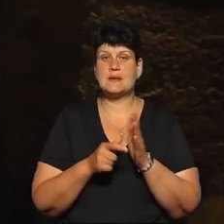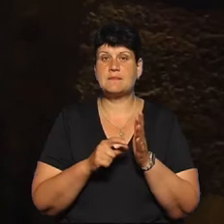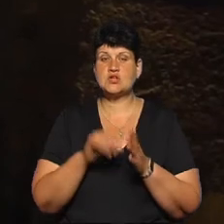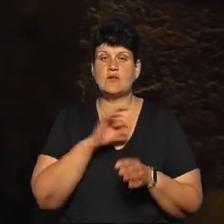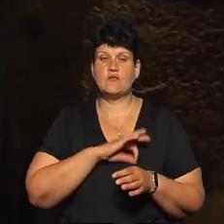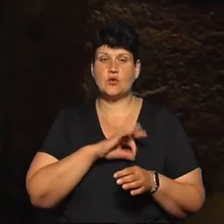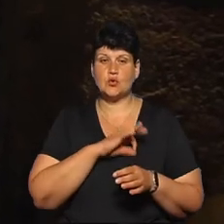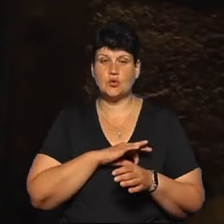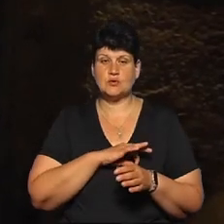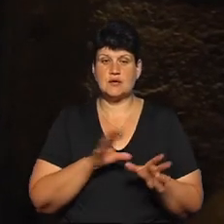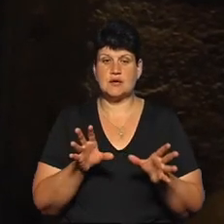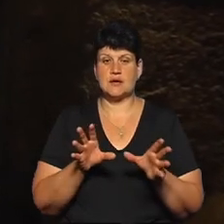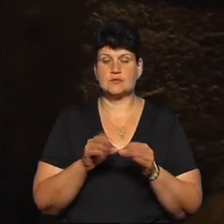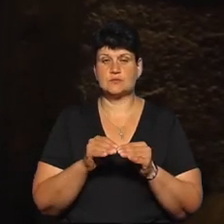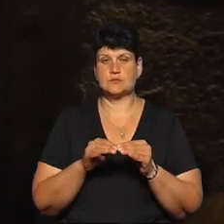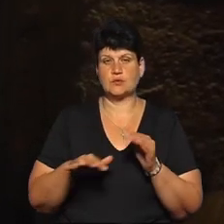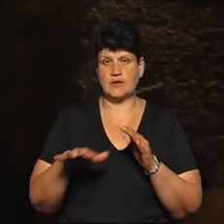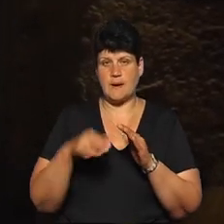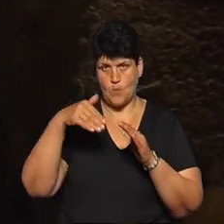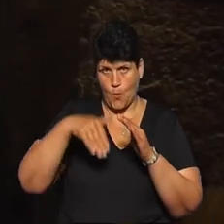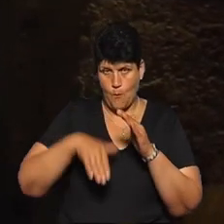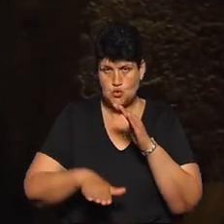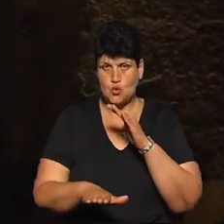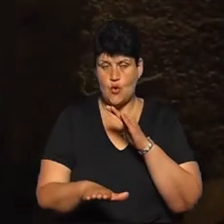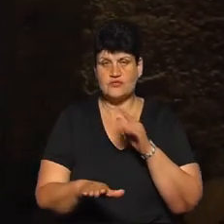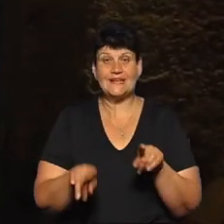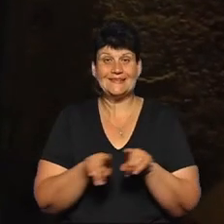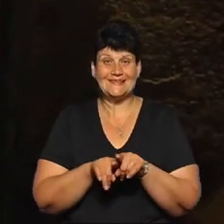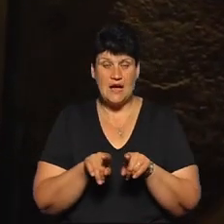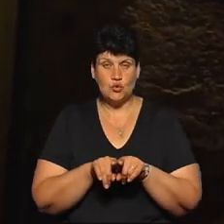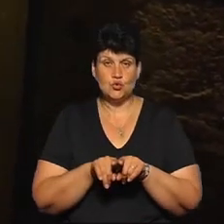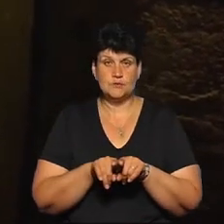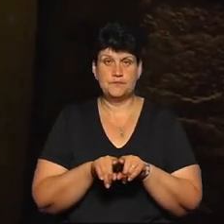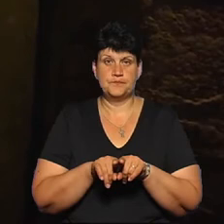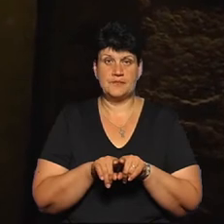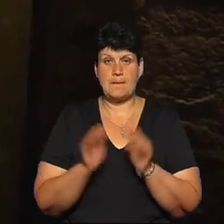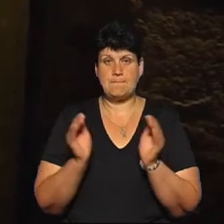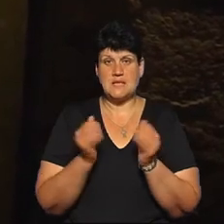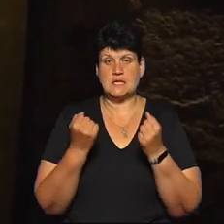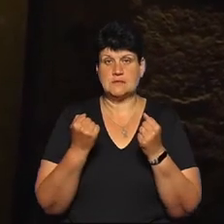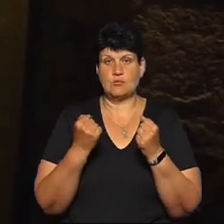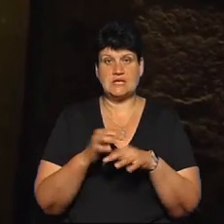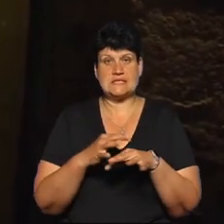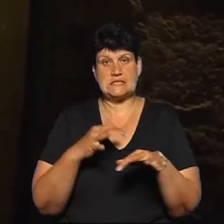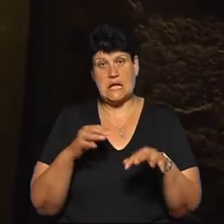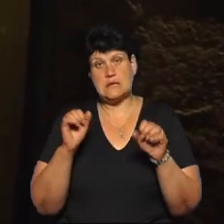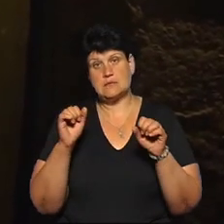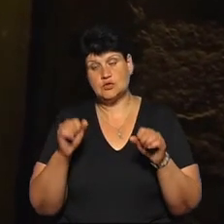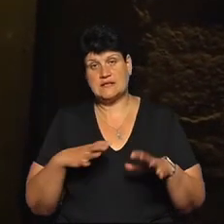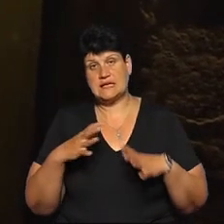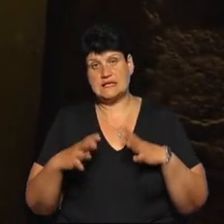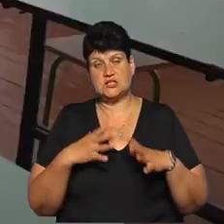з подвійною метою, як бомбосховище і одночасно як міні-спортзал. Можливо, тренажерний зал